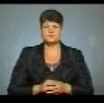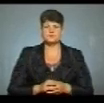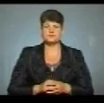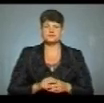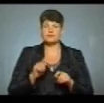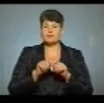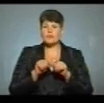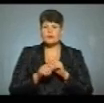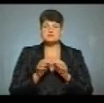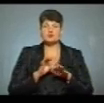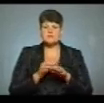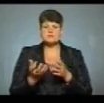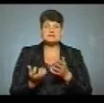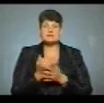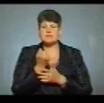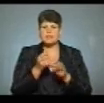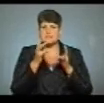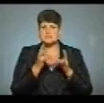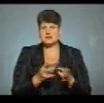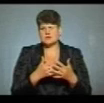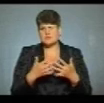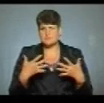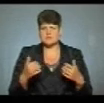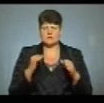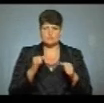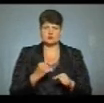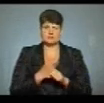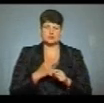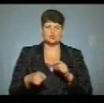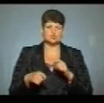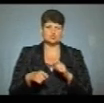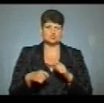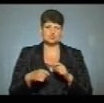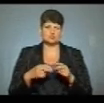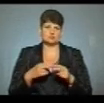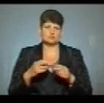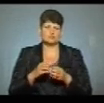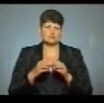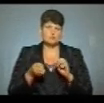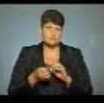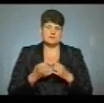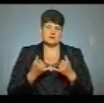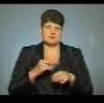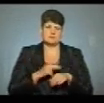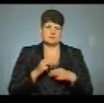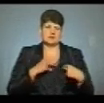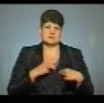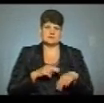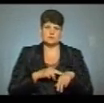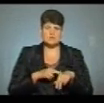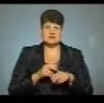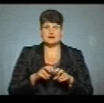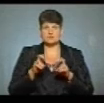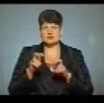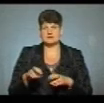метою виявлення небезпечних предметів, які можуть завдати шкоду працівникам поліції Національної гвардії. Він проводиться під час посадки в транспортний